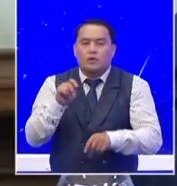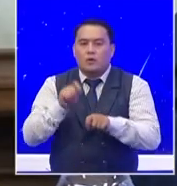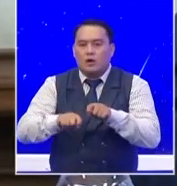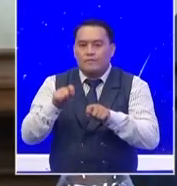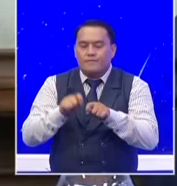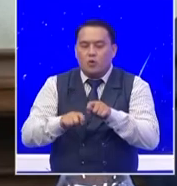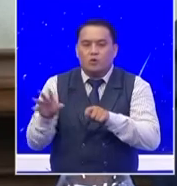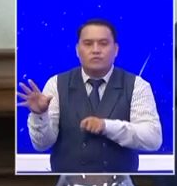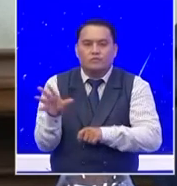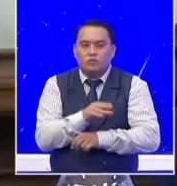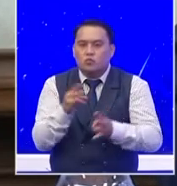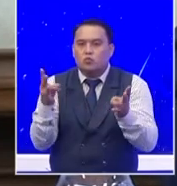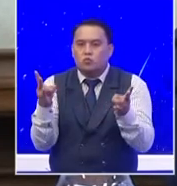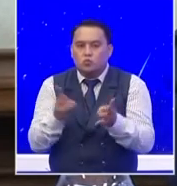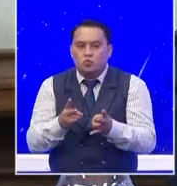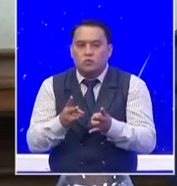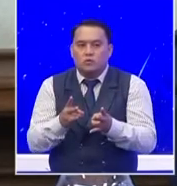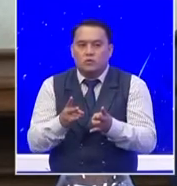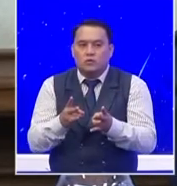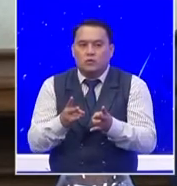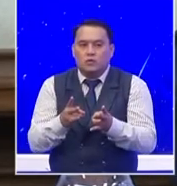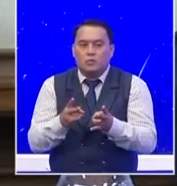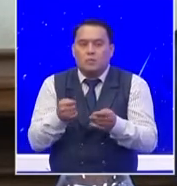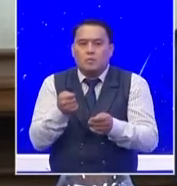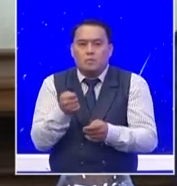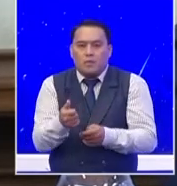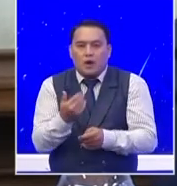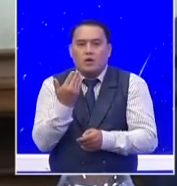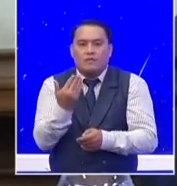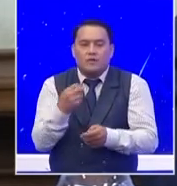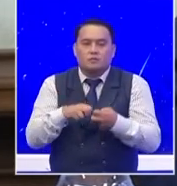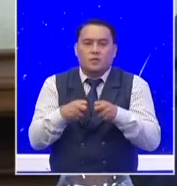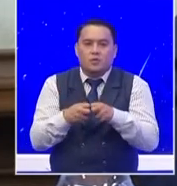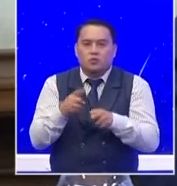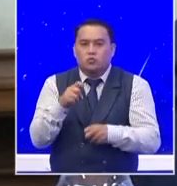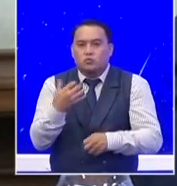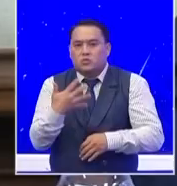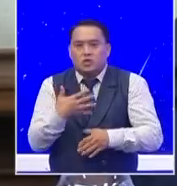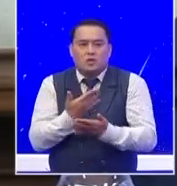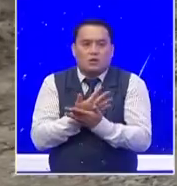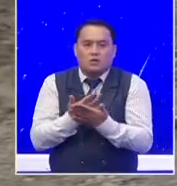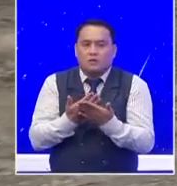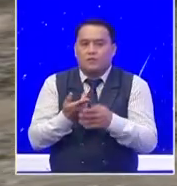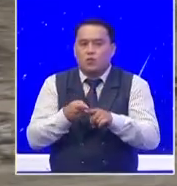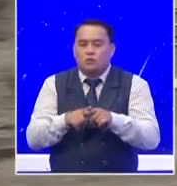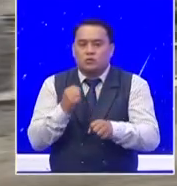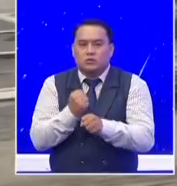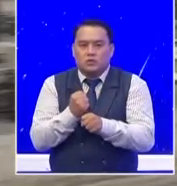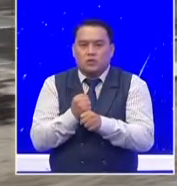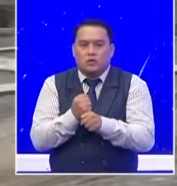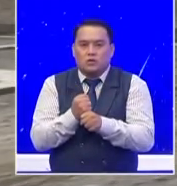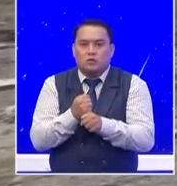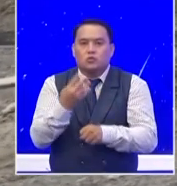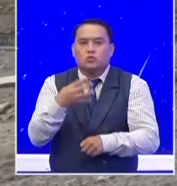определить их количество. Минимум, как в Шхентай ауданном узенде, минимум 150-200 таких объектов. Всего за